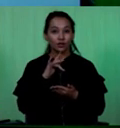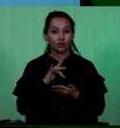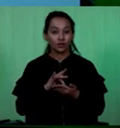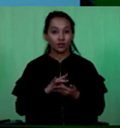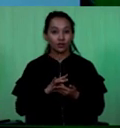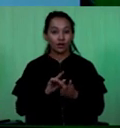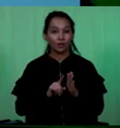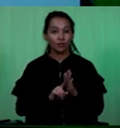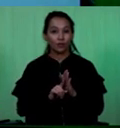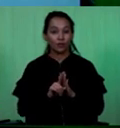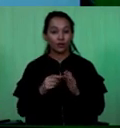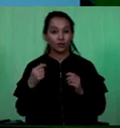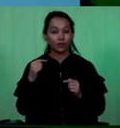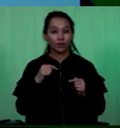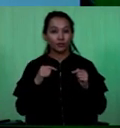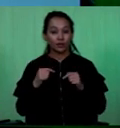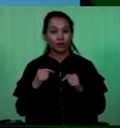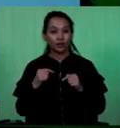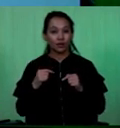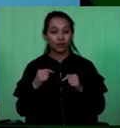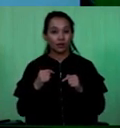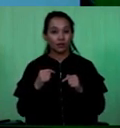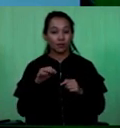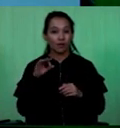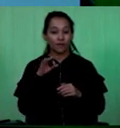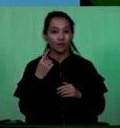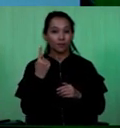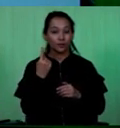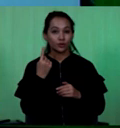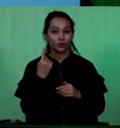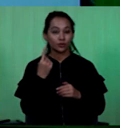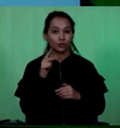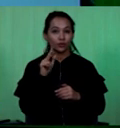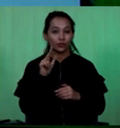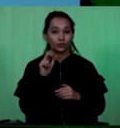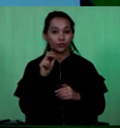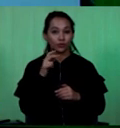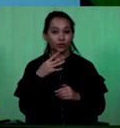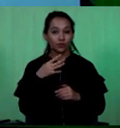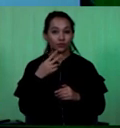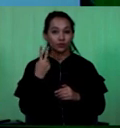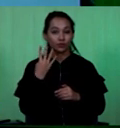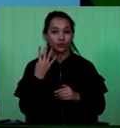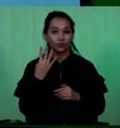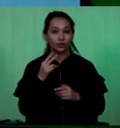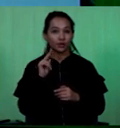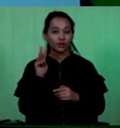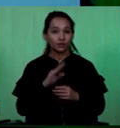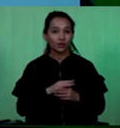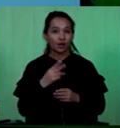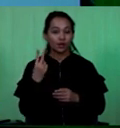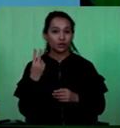shahardan bir-biriga qarab yo'lga chiqqan avtomobillarning birinchisi 324 km, ikkinchisi